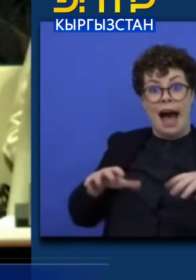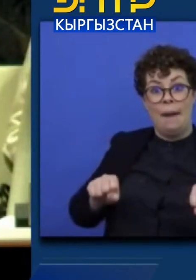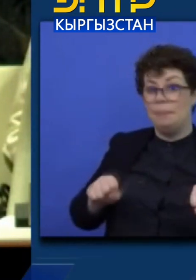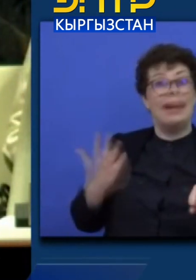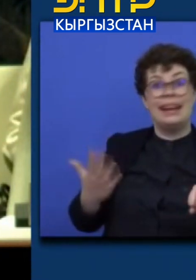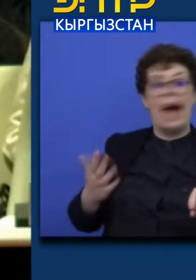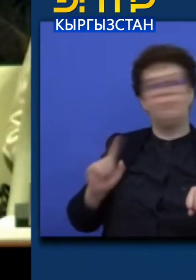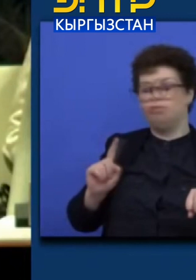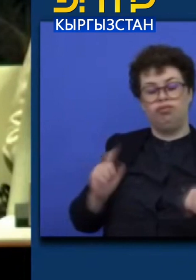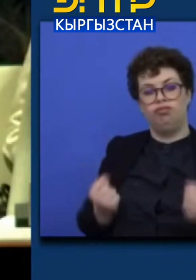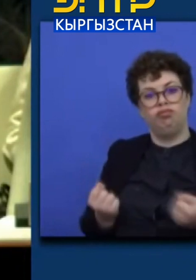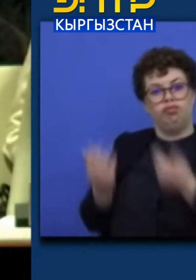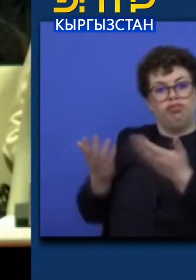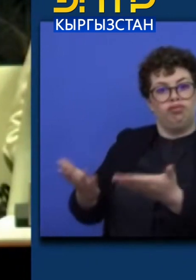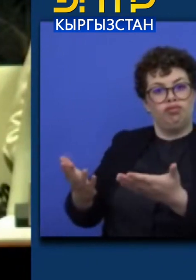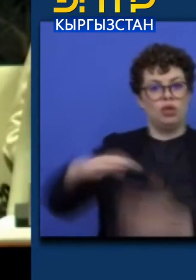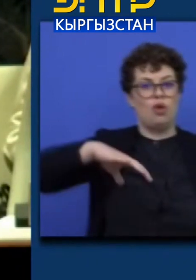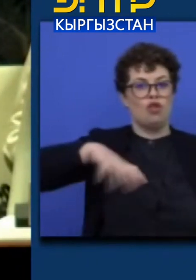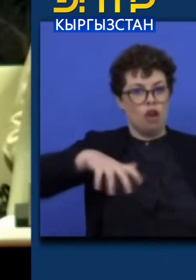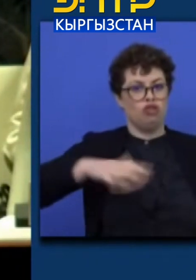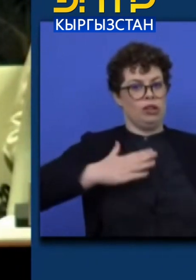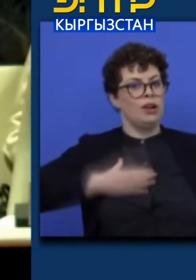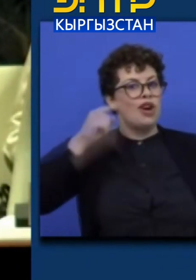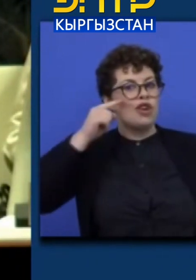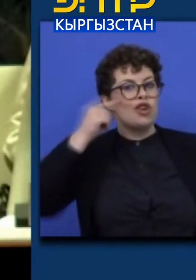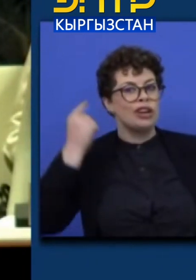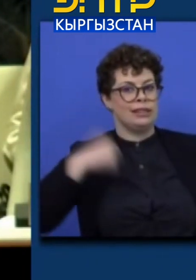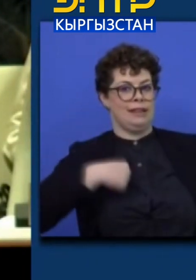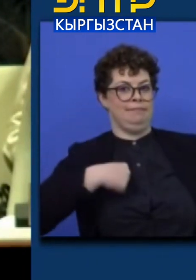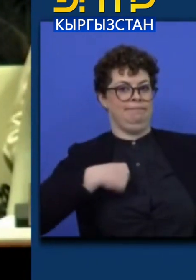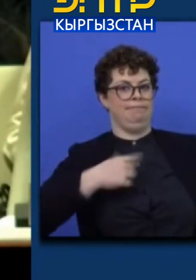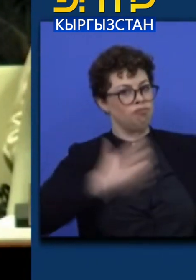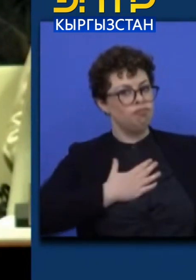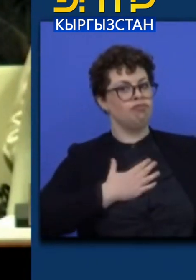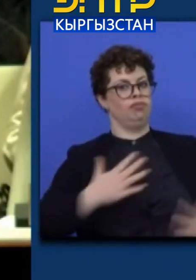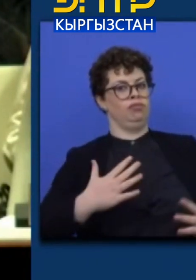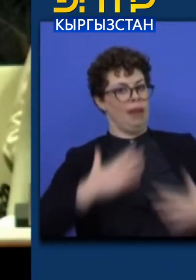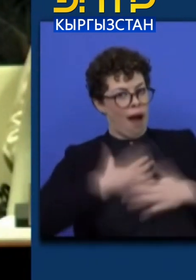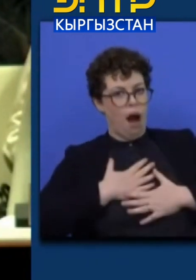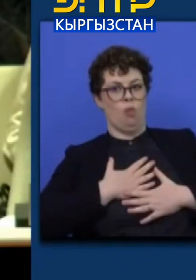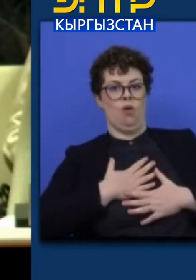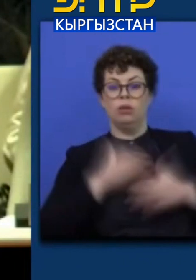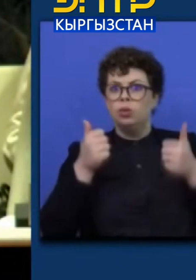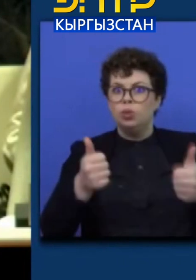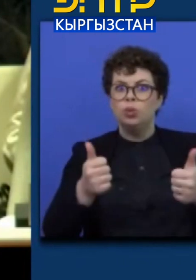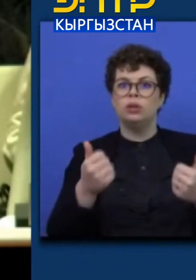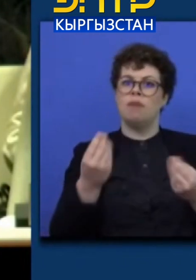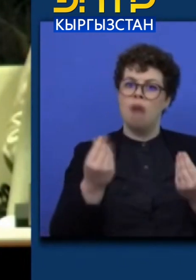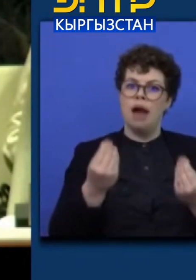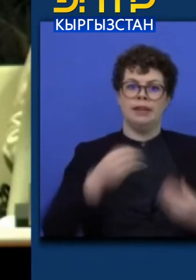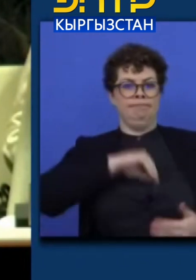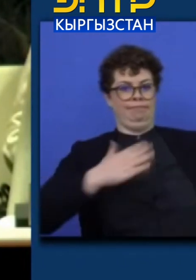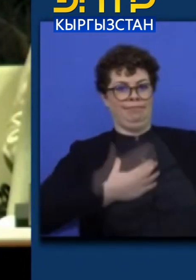и взаимовыгодным. Кыргызская Республика подтверждает свою приверженность защите верховенства закона и обеспечению всех